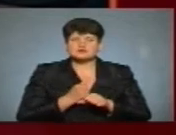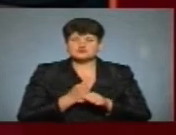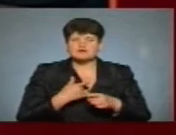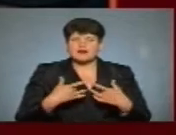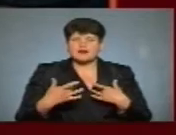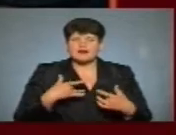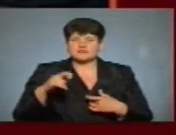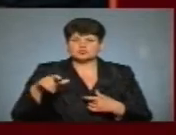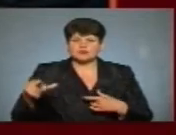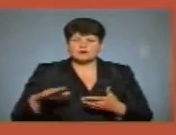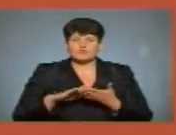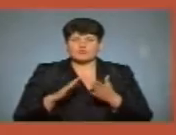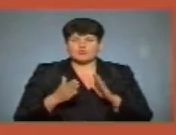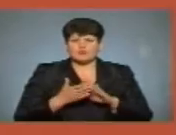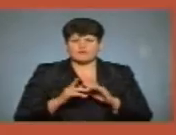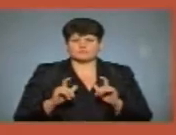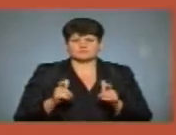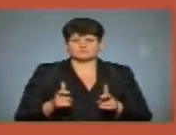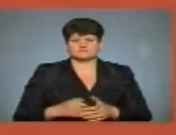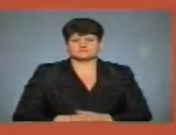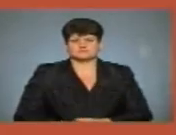умовах послабленого карантину?